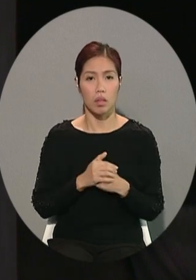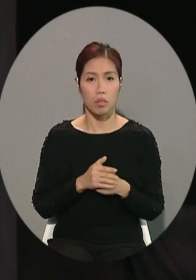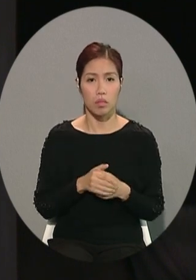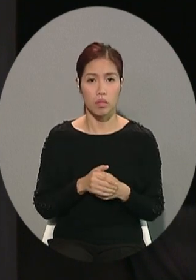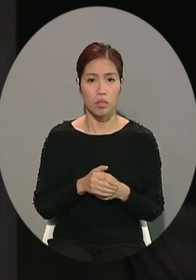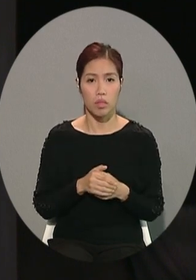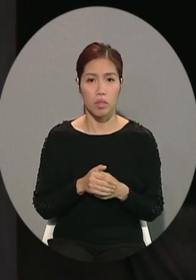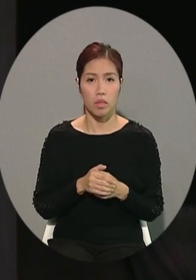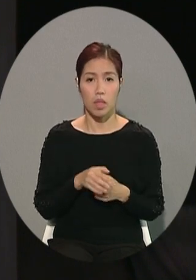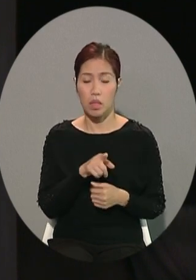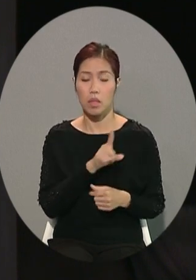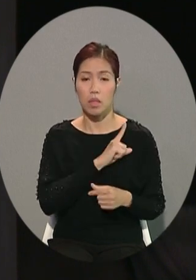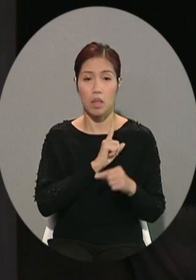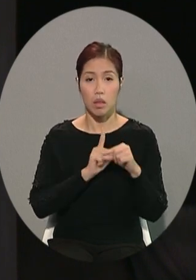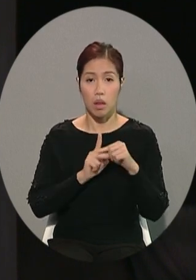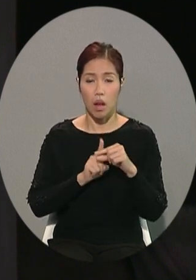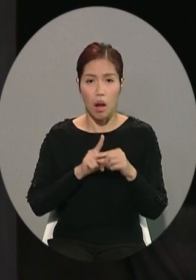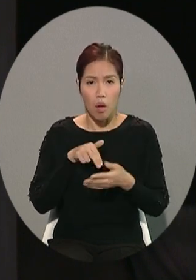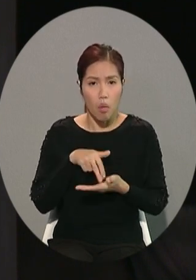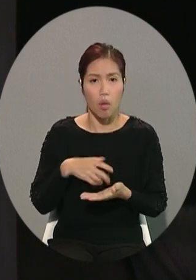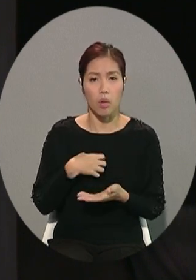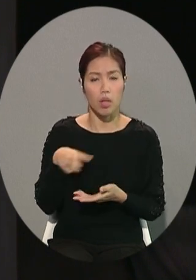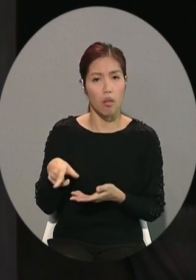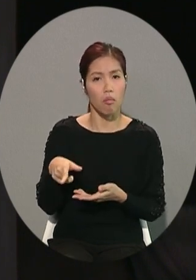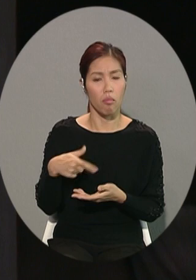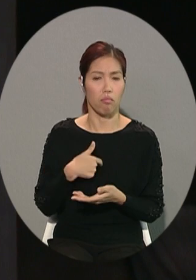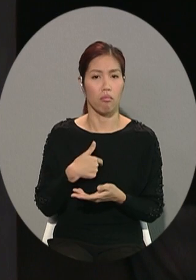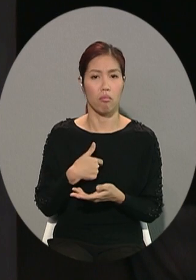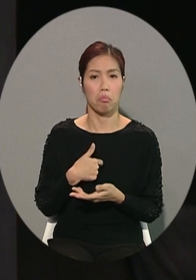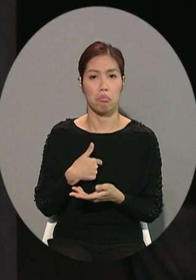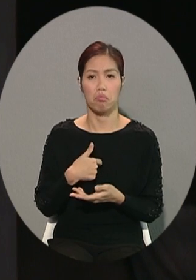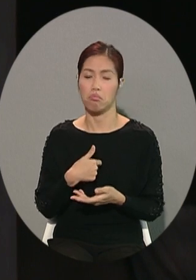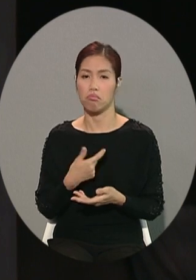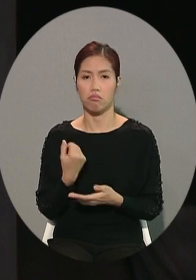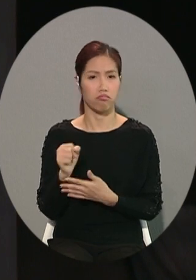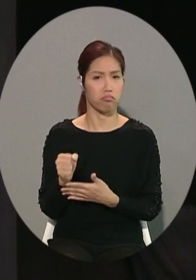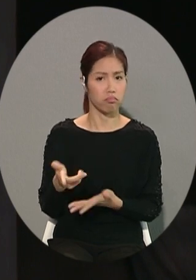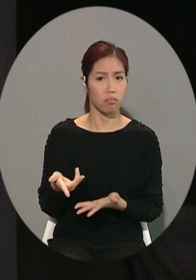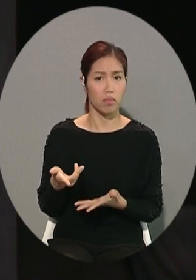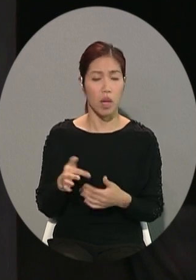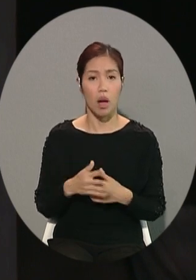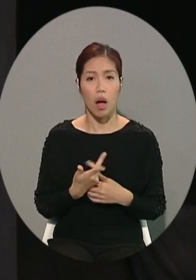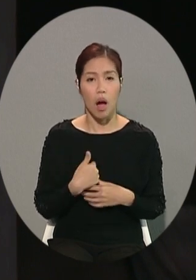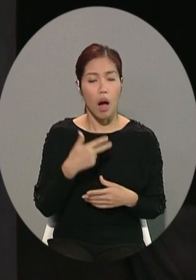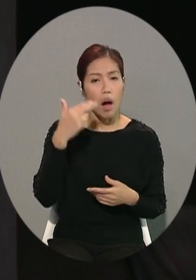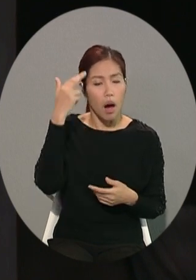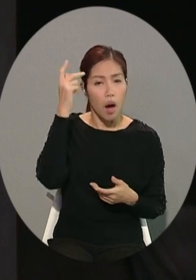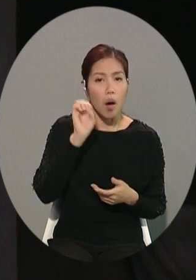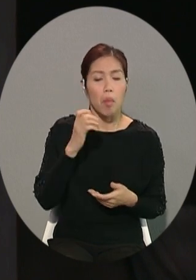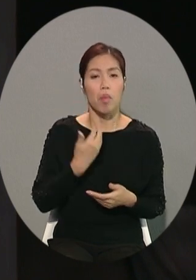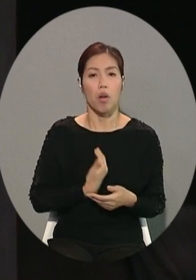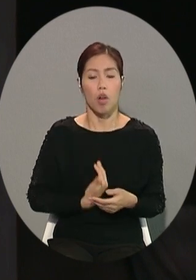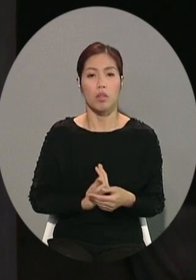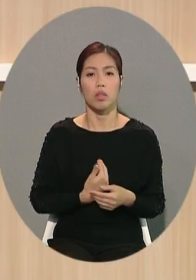些立場你認為是不同意的呢？你 中間有什麼不同意？我想即在黑與白良知之間是不會有中